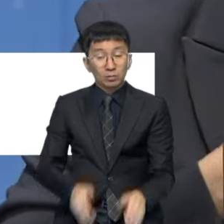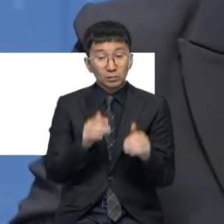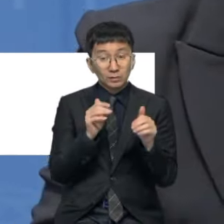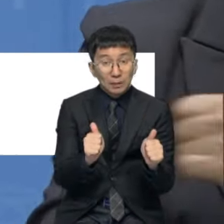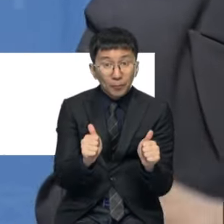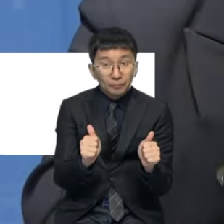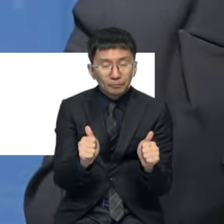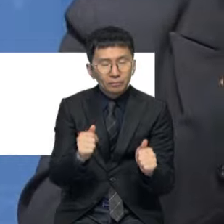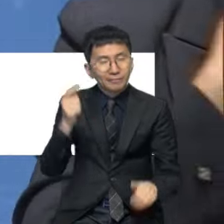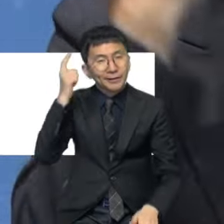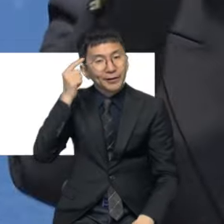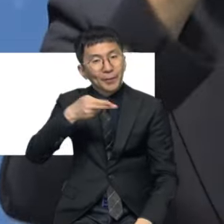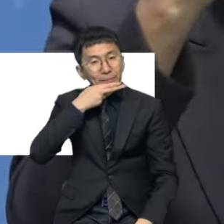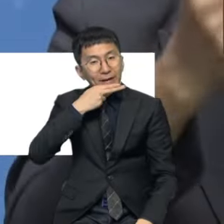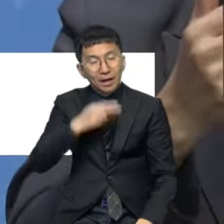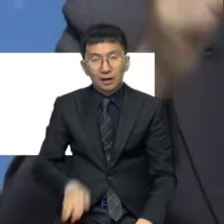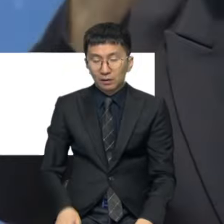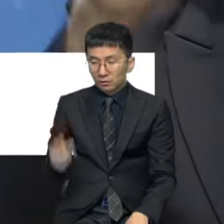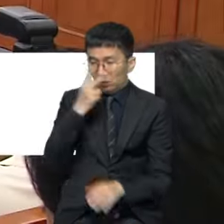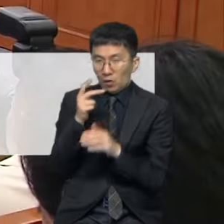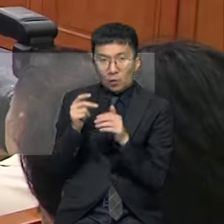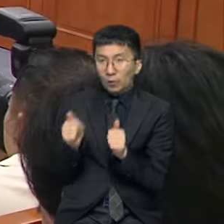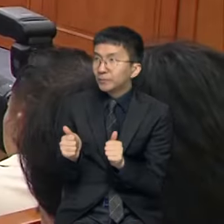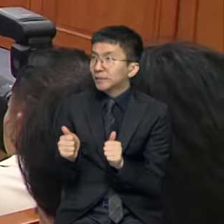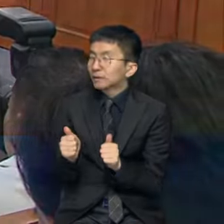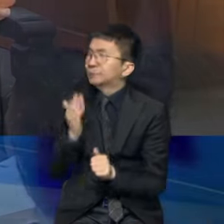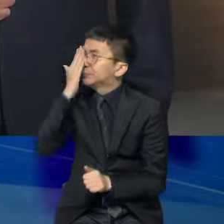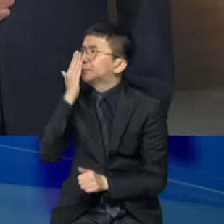정치검찰의 파렴치한 민낯입니다.